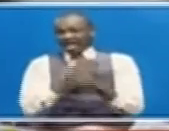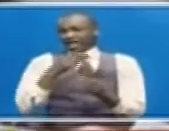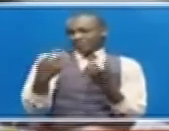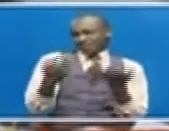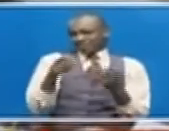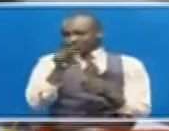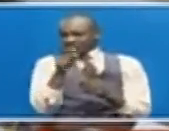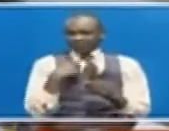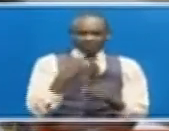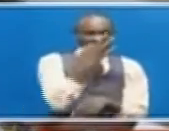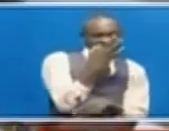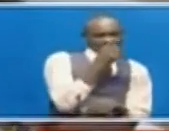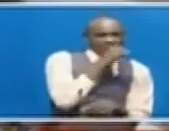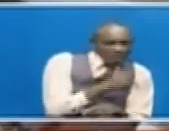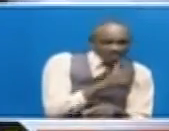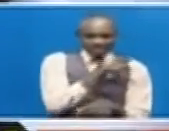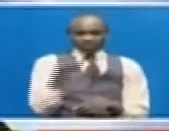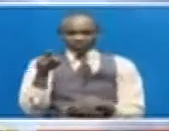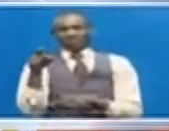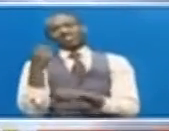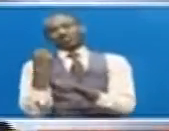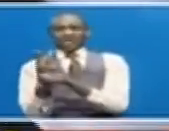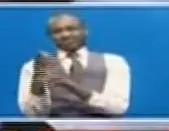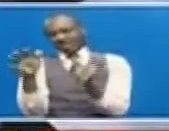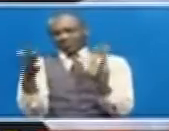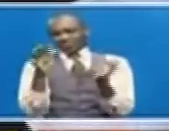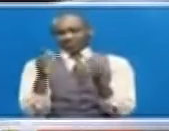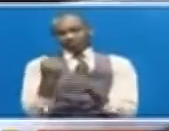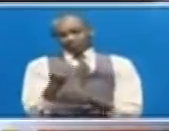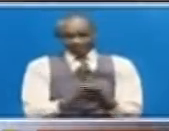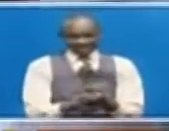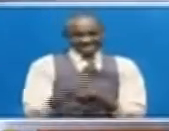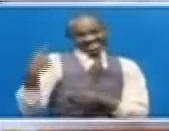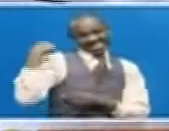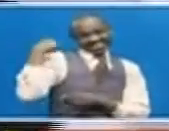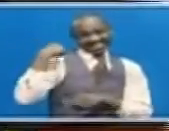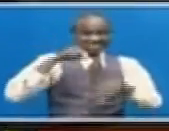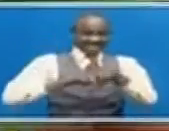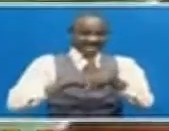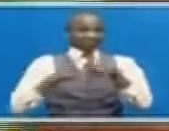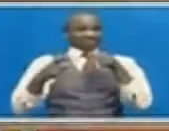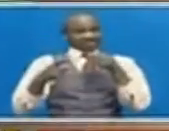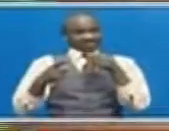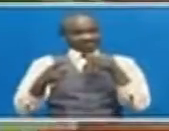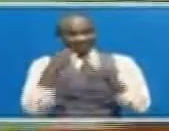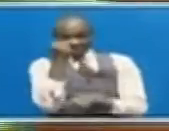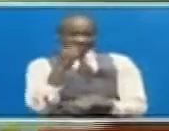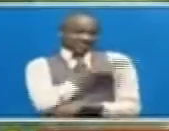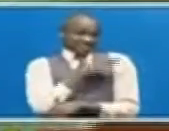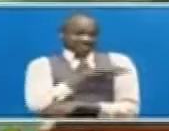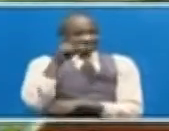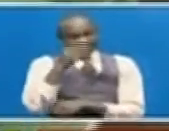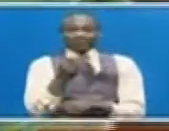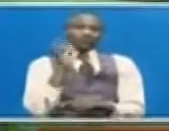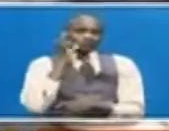Kati ya Umri wa miaka Tatu na 12 hapo Jana mwendo waa 11 jioni ndipo walidaiwa